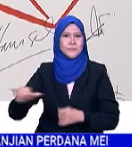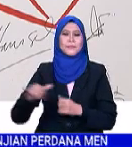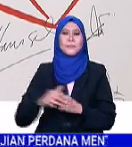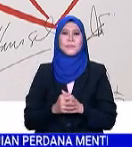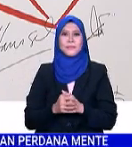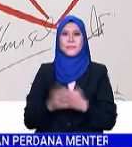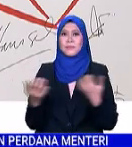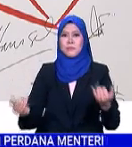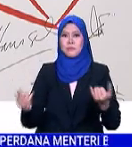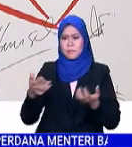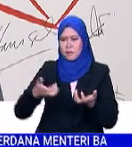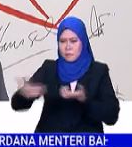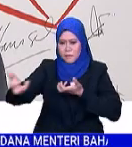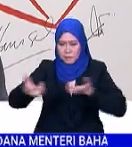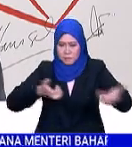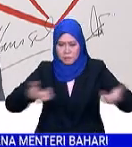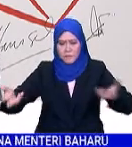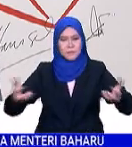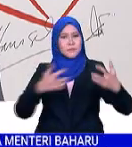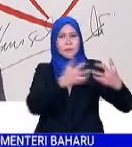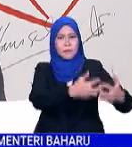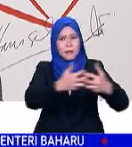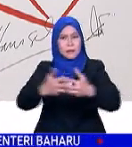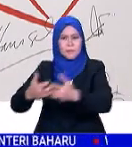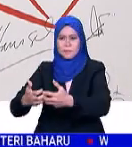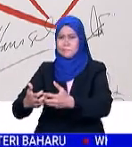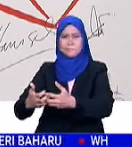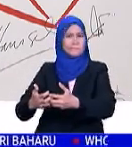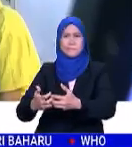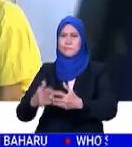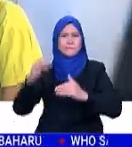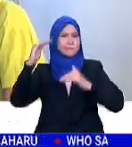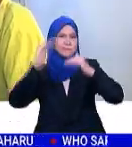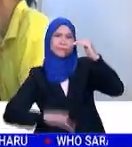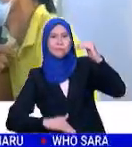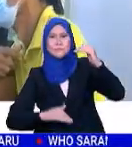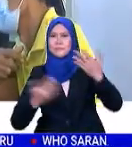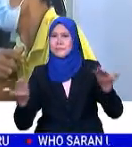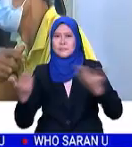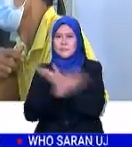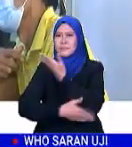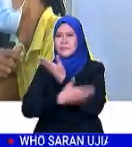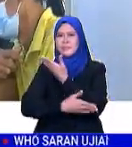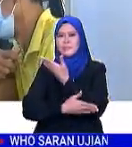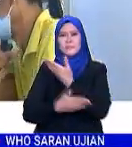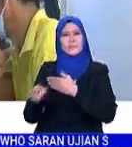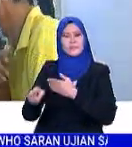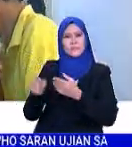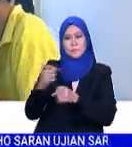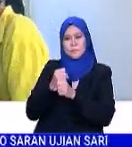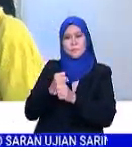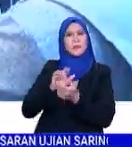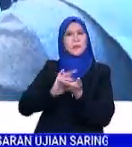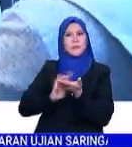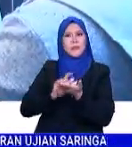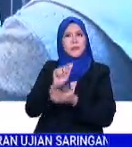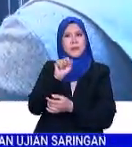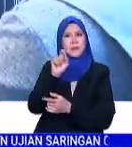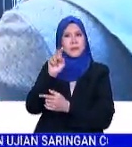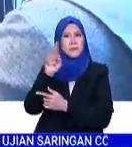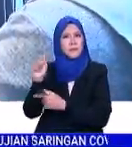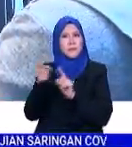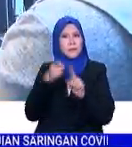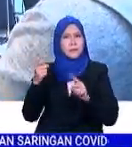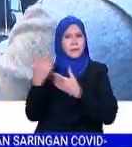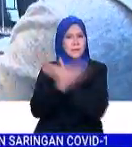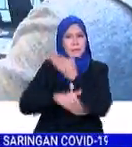Tegasnya, tindakan mengasing-asingkan kilang tertentu adalah tidak adil, terutama kepada negara yang mendapatkan vaksin AstraZeneca